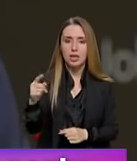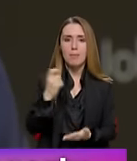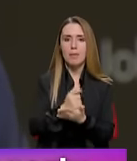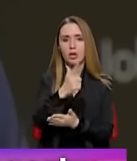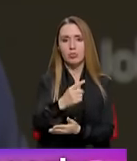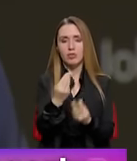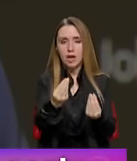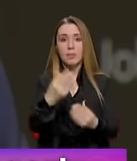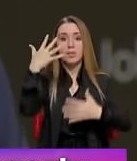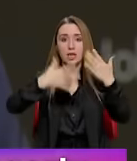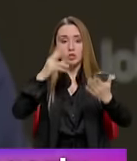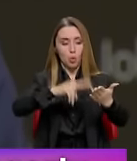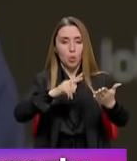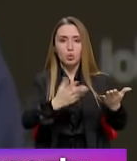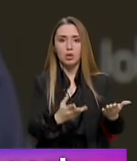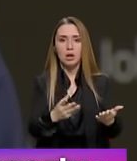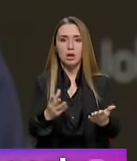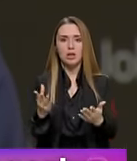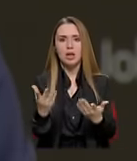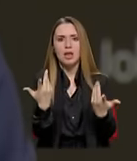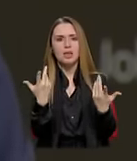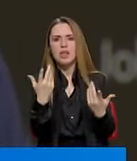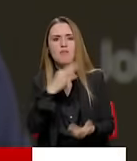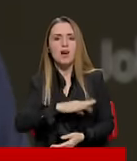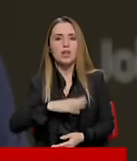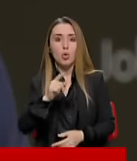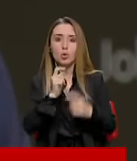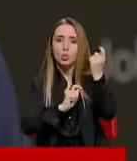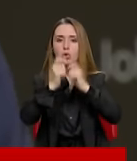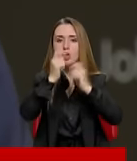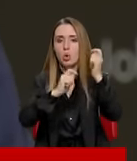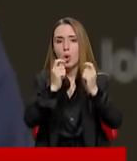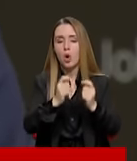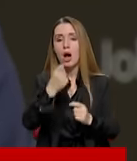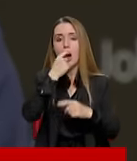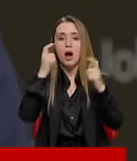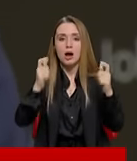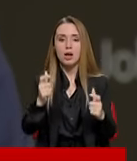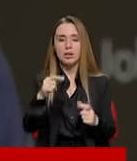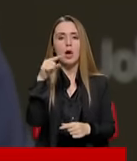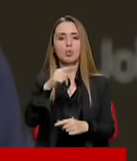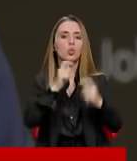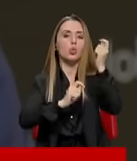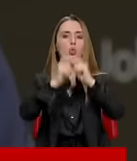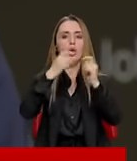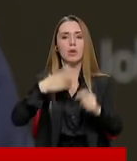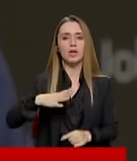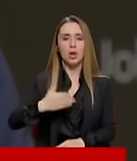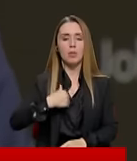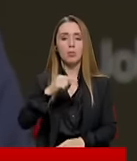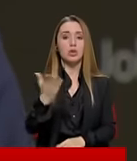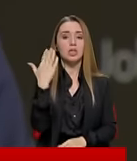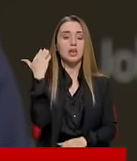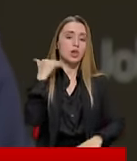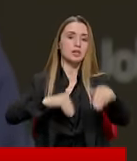getirip televizyonda okuttular yani hangi aparat işlerine yarıyorsa onu kullanıyorlar Ankara'da da gene bunu kullanmak istediler ben bunu